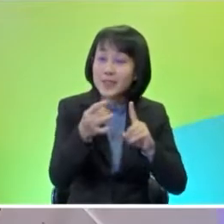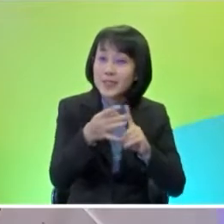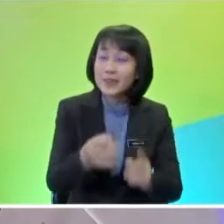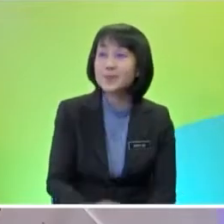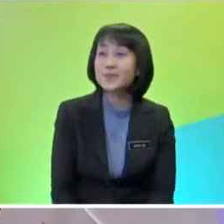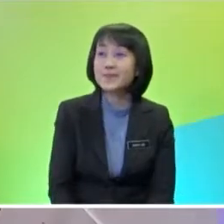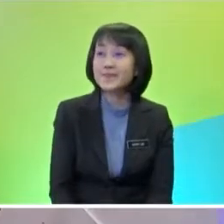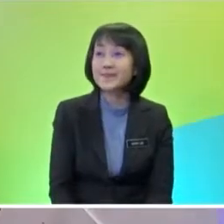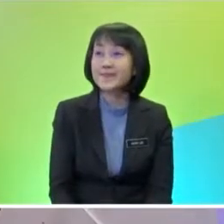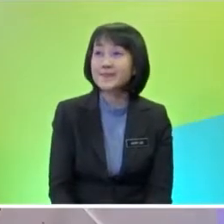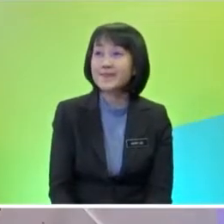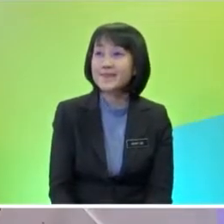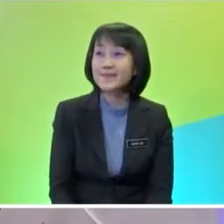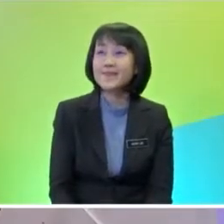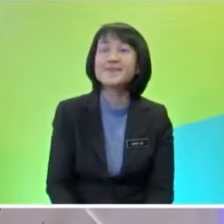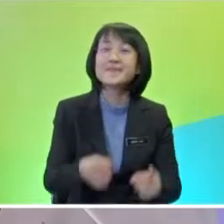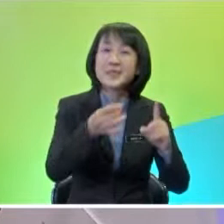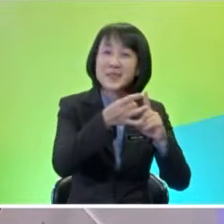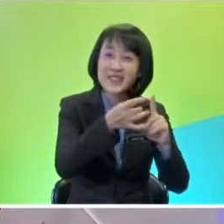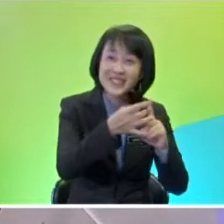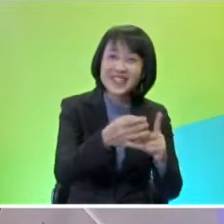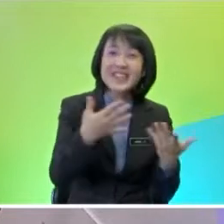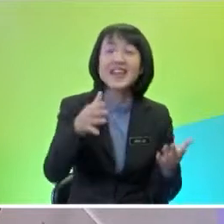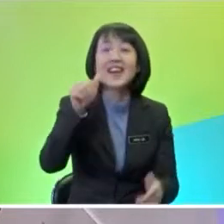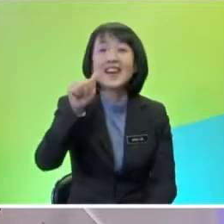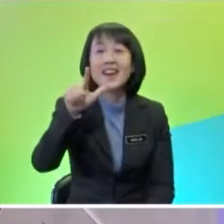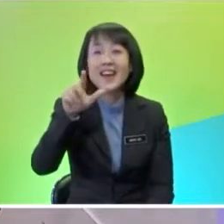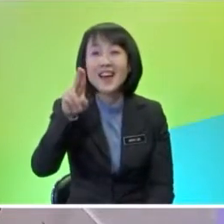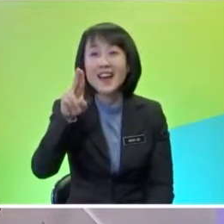besi aluminium emas